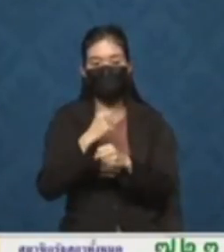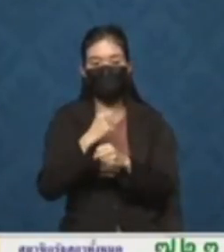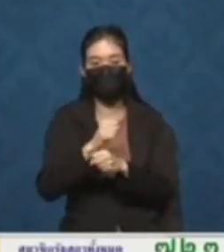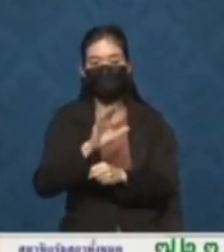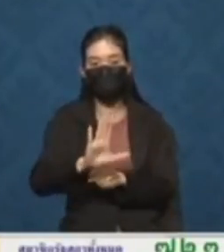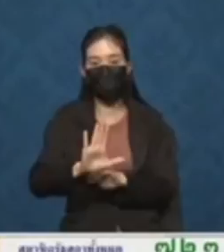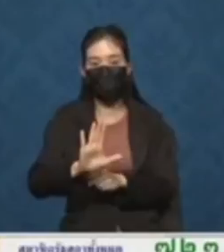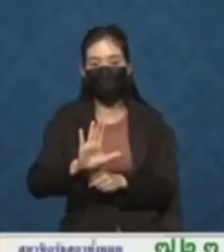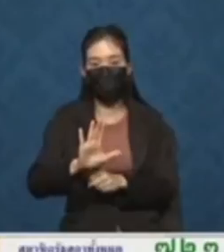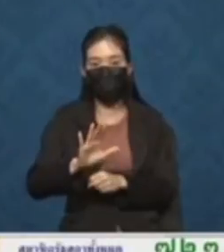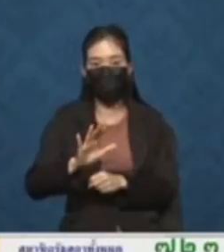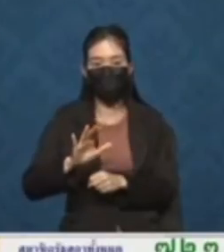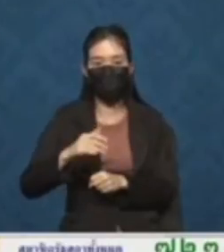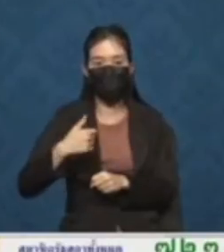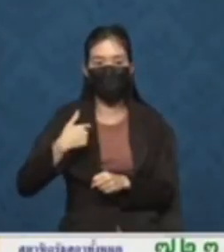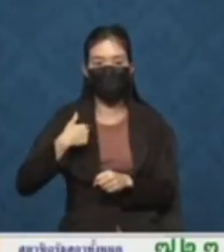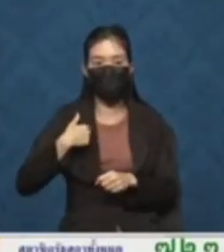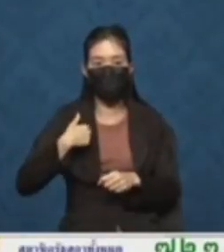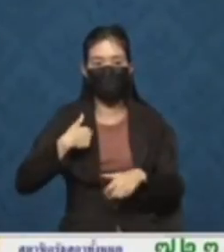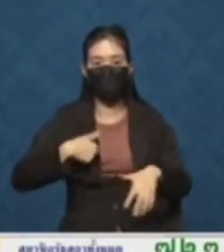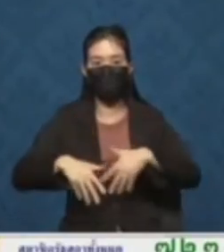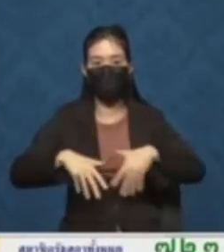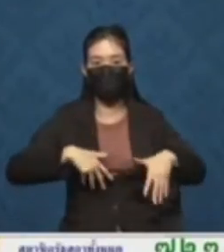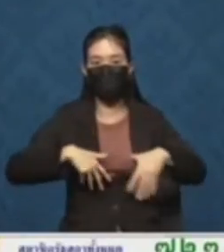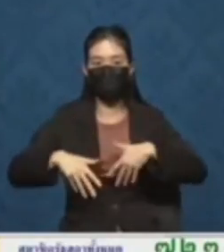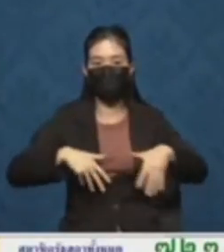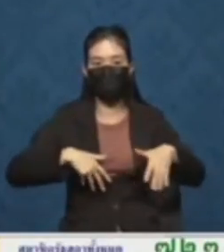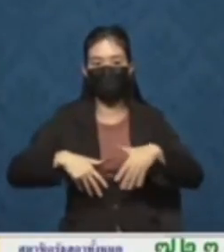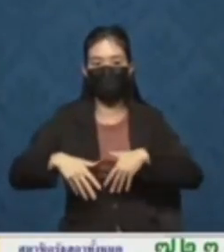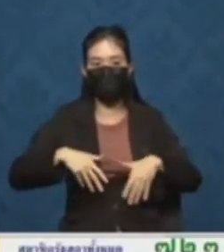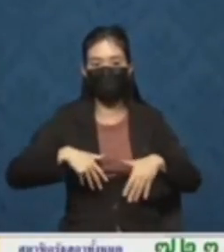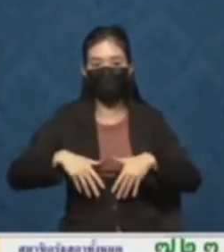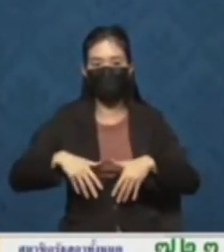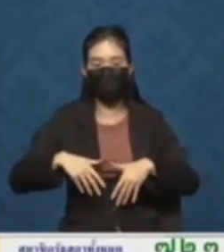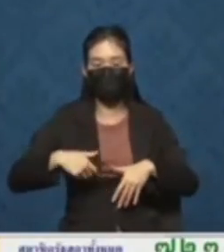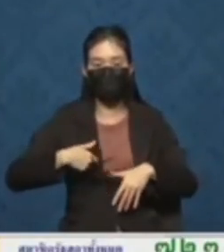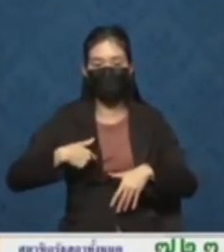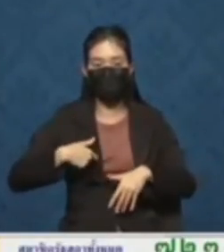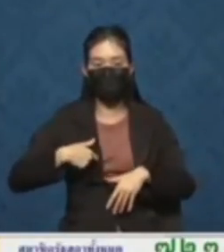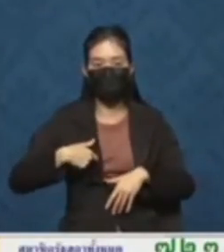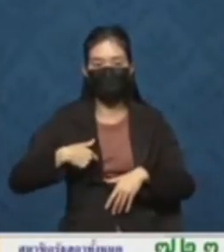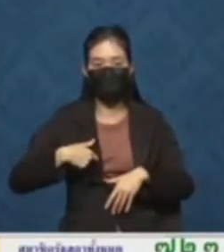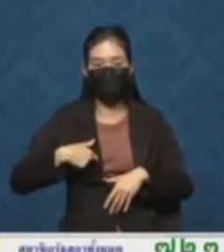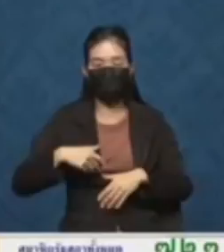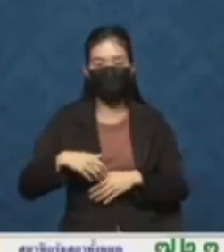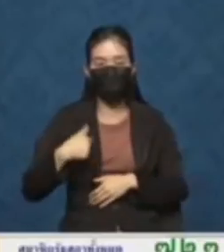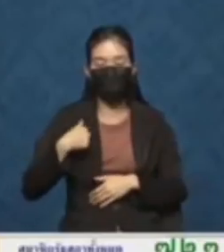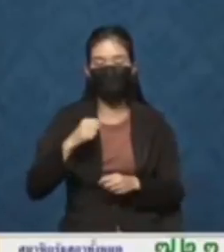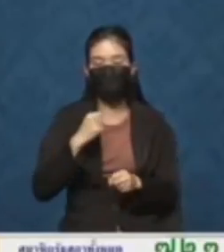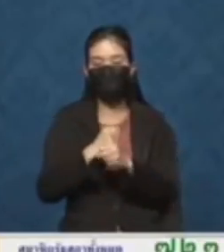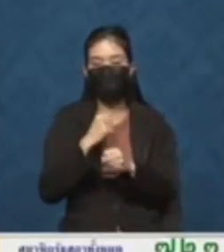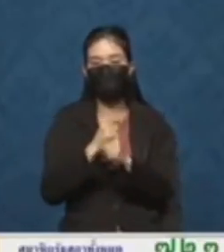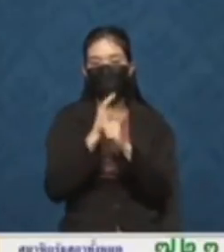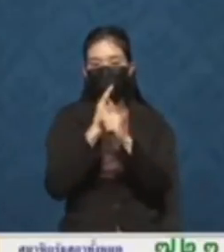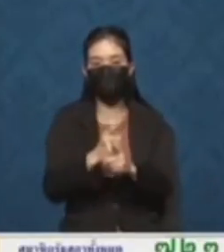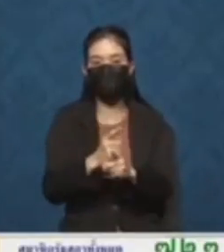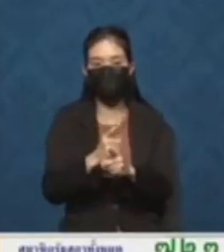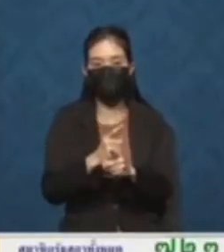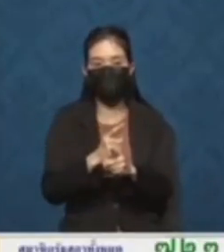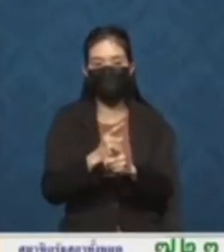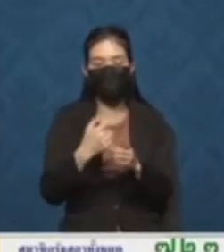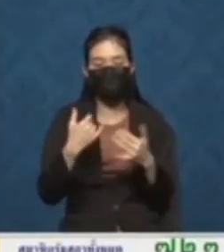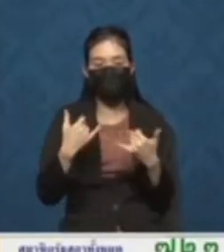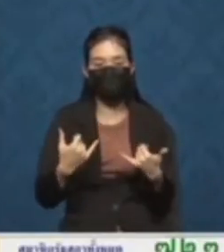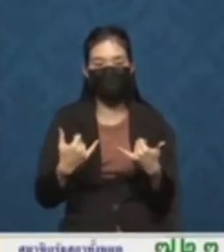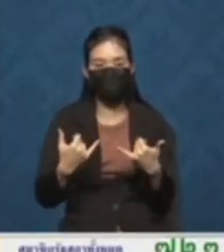นั้นเนี่ยหลักแบ่งแยกอำนาจเพื่อไม่ให้ใครอ้างอำนาจประชาชนแล้วก็ไปใช้อำนาจแบบเผด็จการถ้าเรา